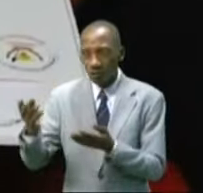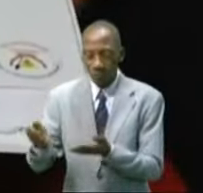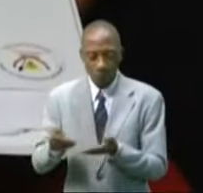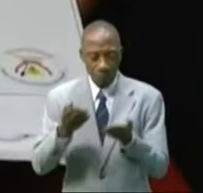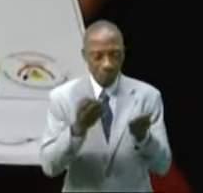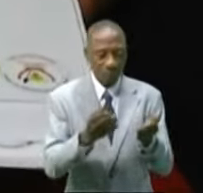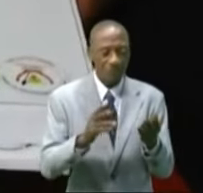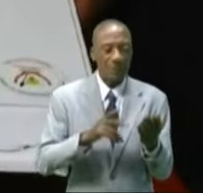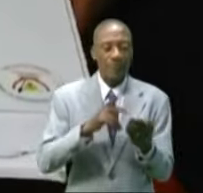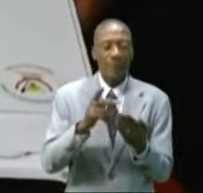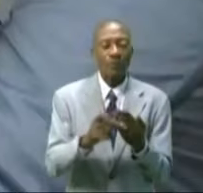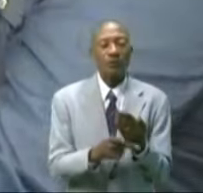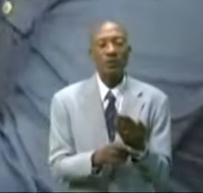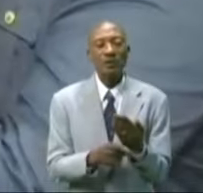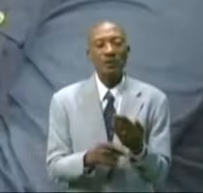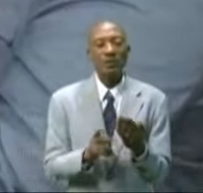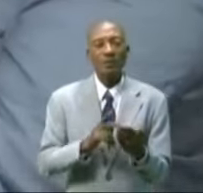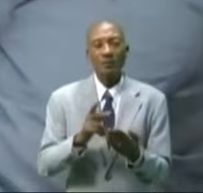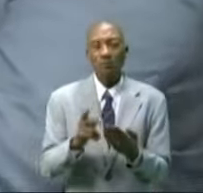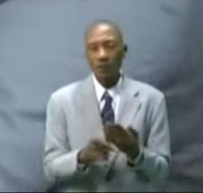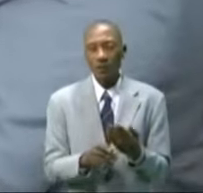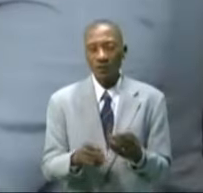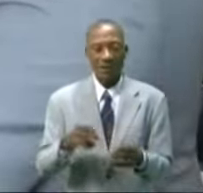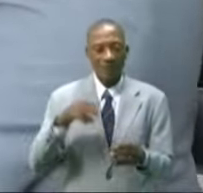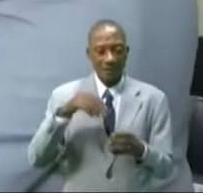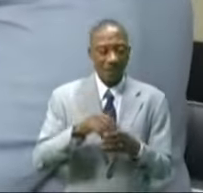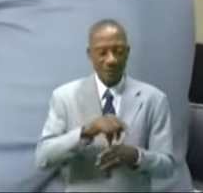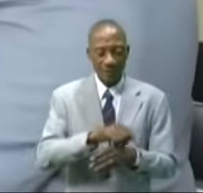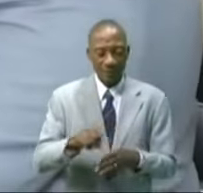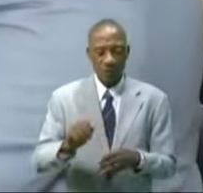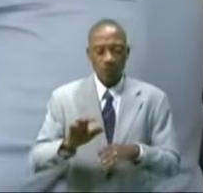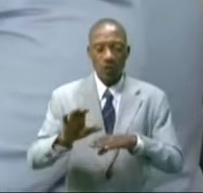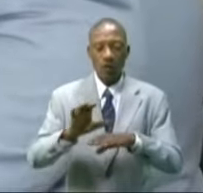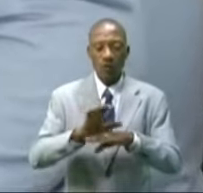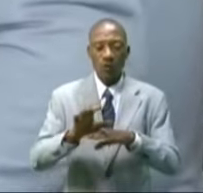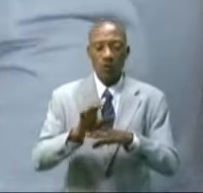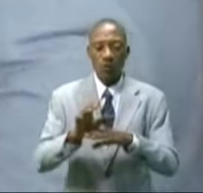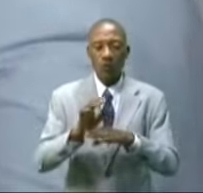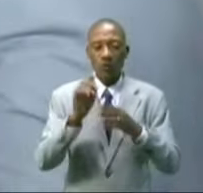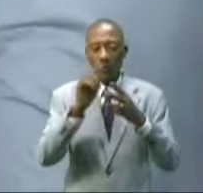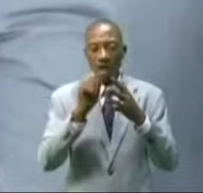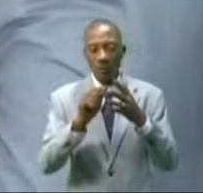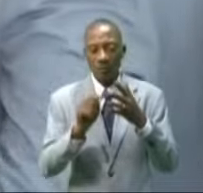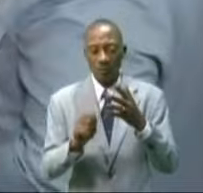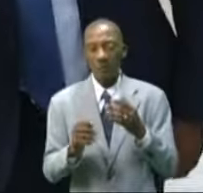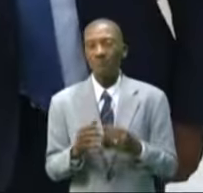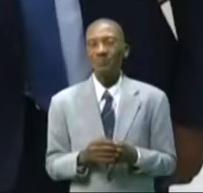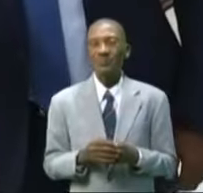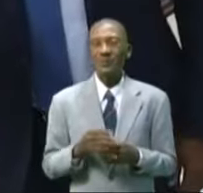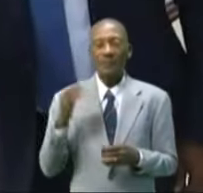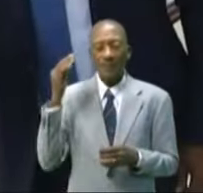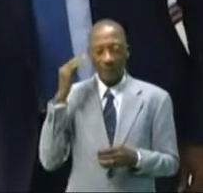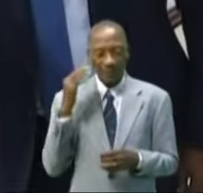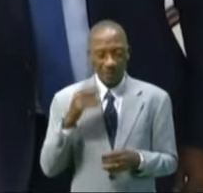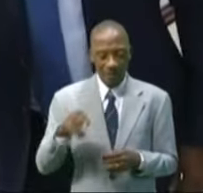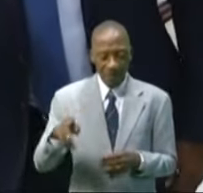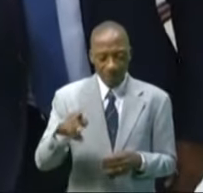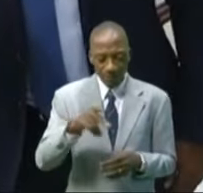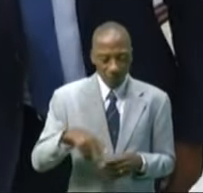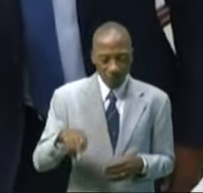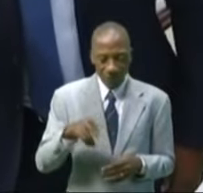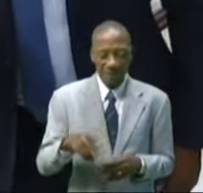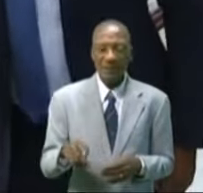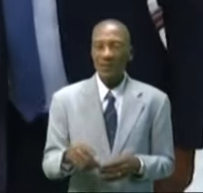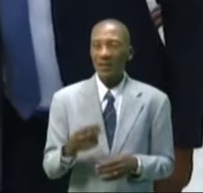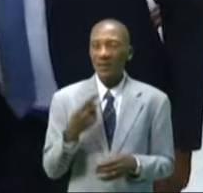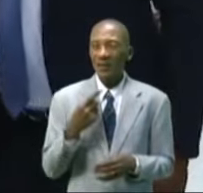au niveau du greffe de la Cour des comptes. À tout seigneur, tout honneur, le ministre provincial a tenu à présenter ses